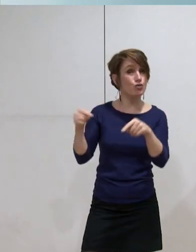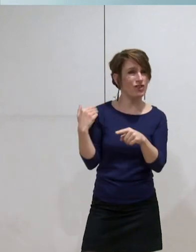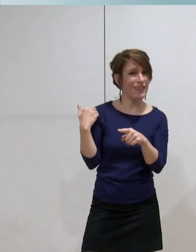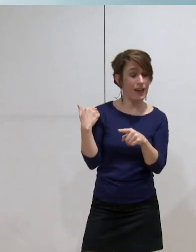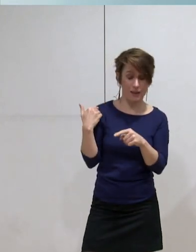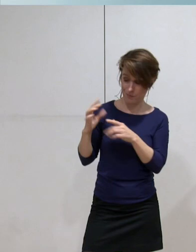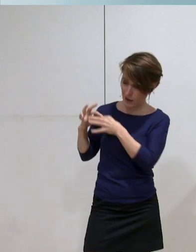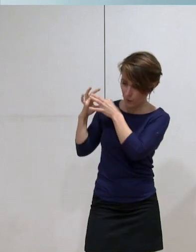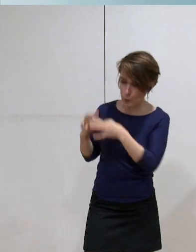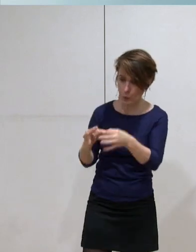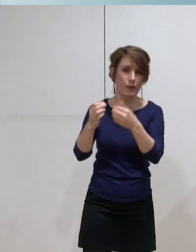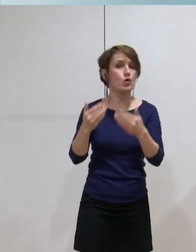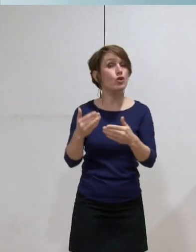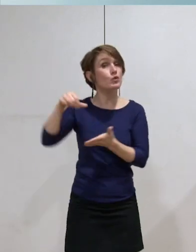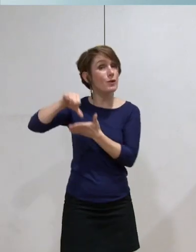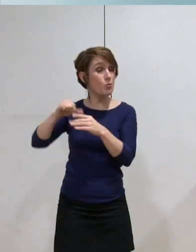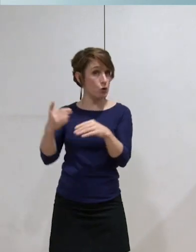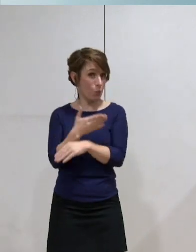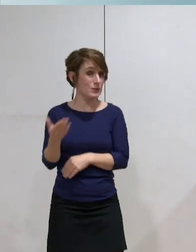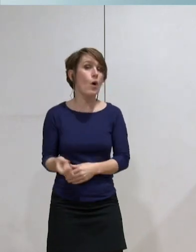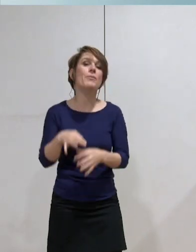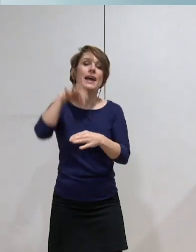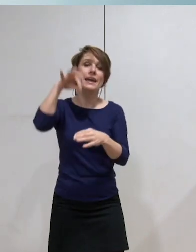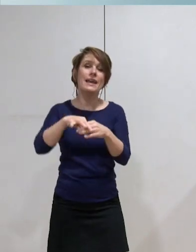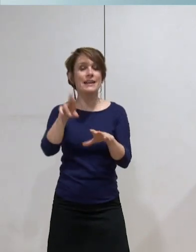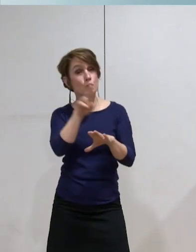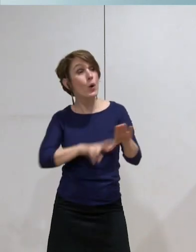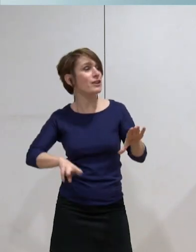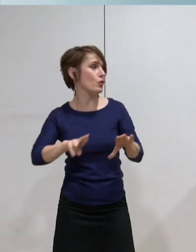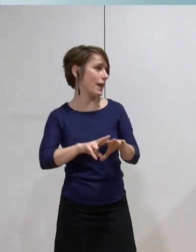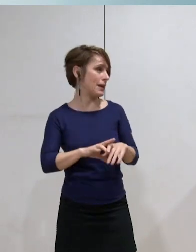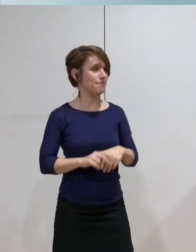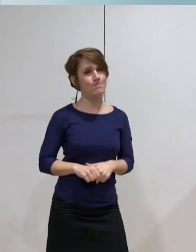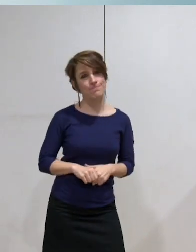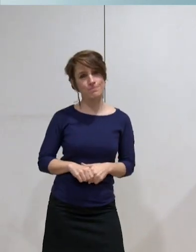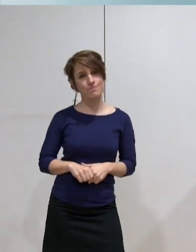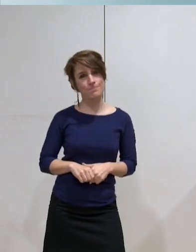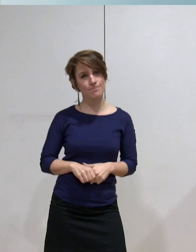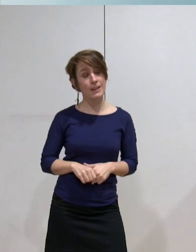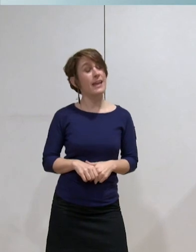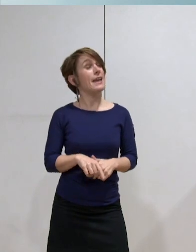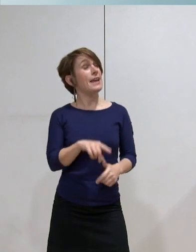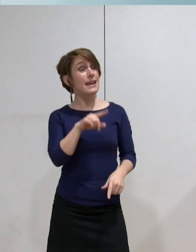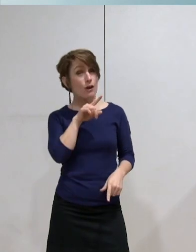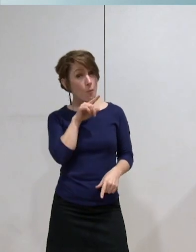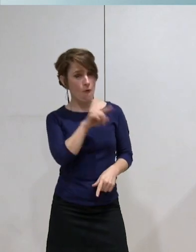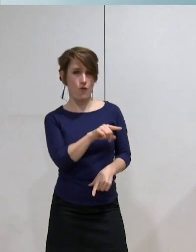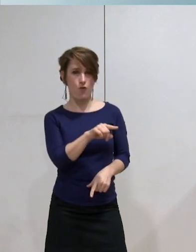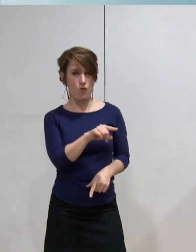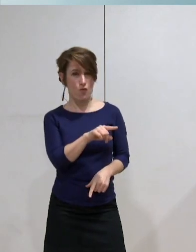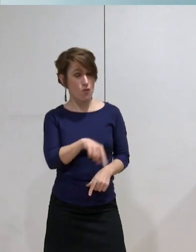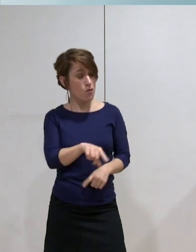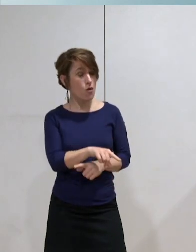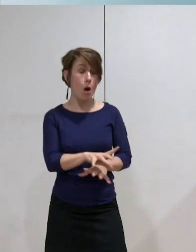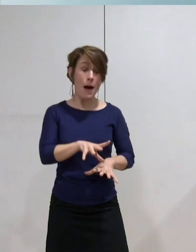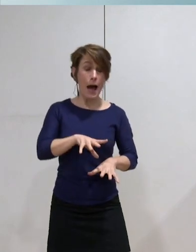l'avez rappelé il y a eu des élections régionales et vous avez accepté toute honte bu de